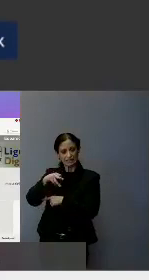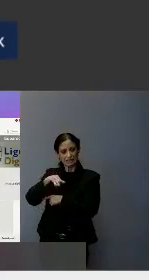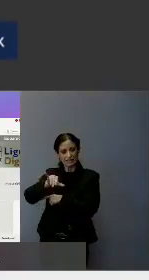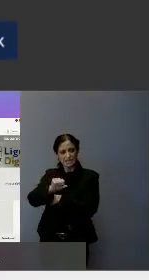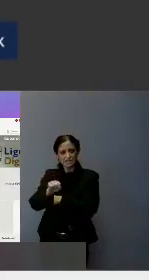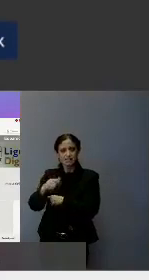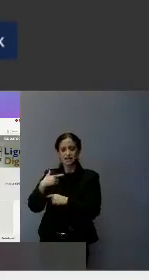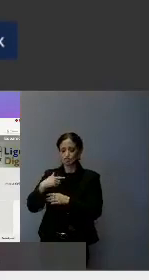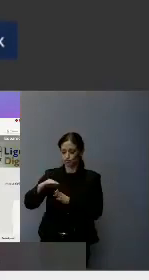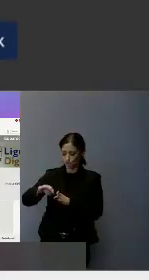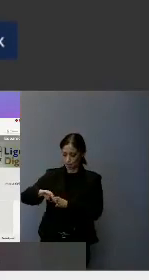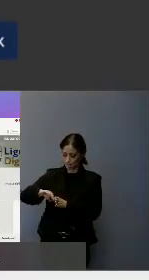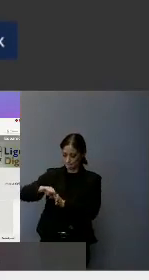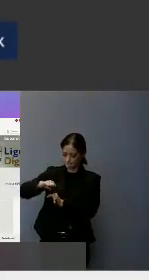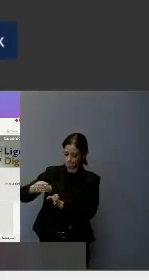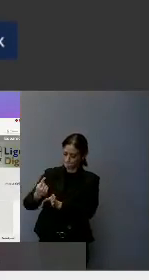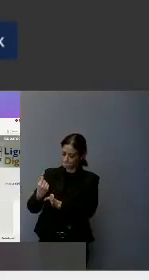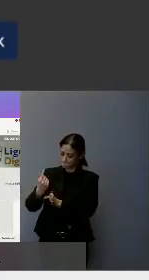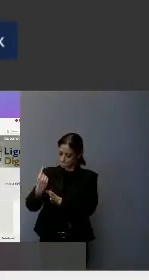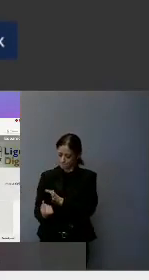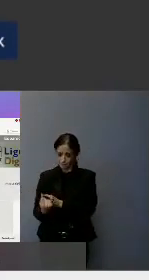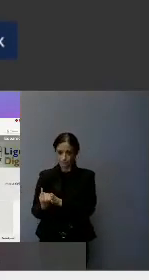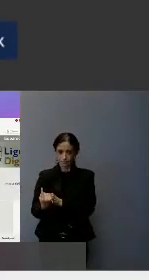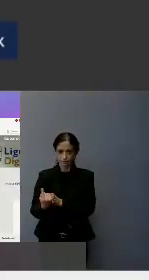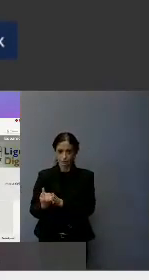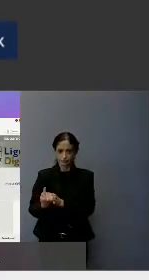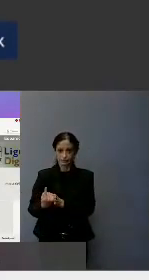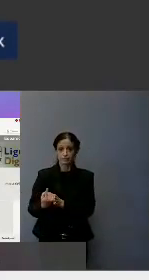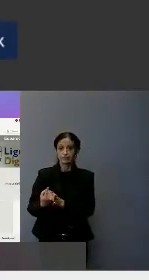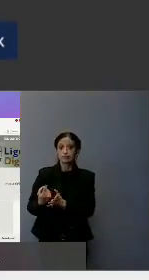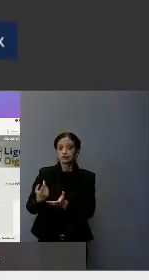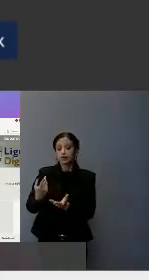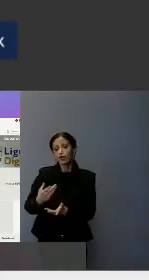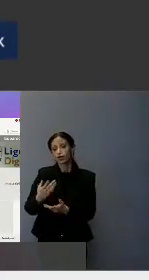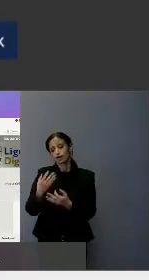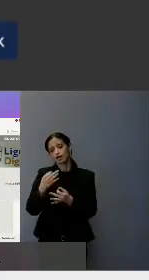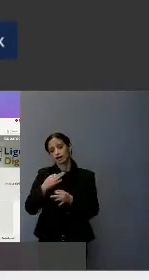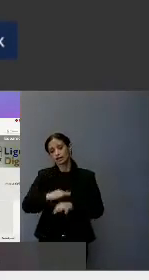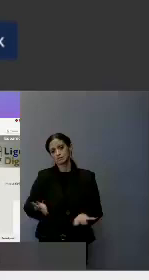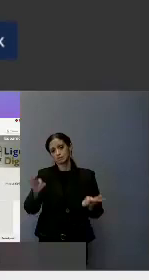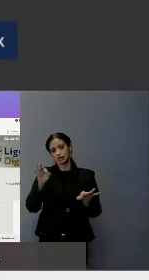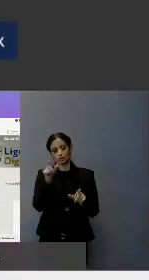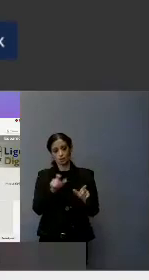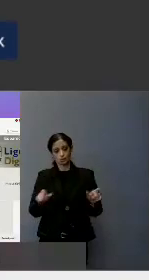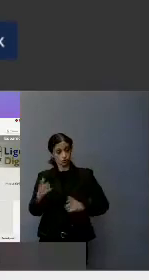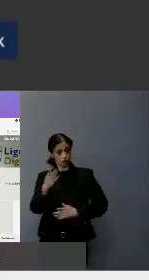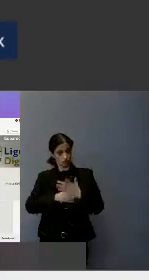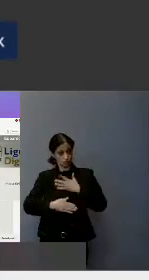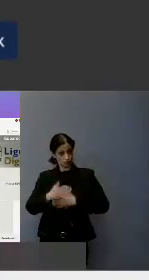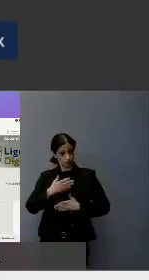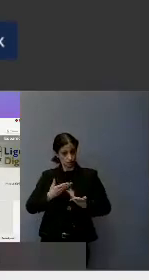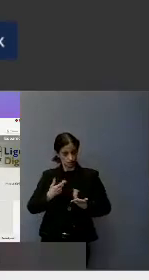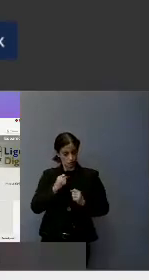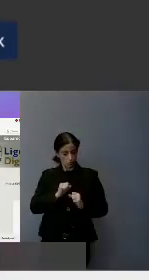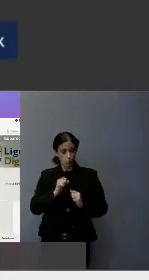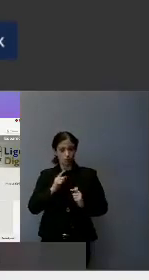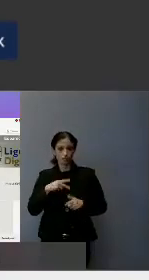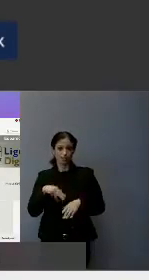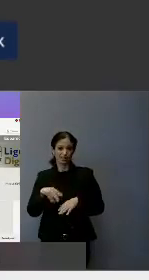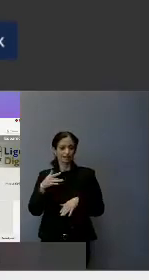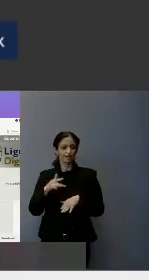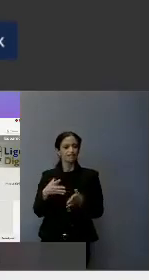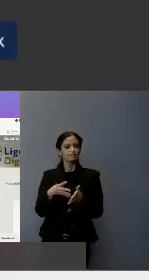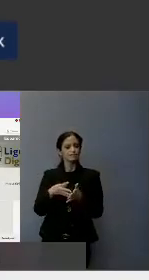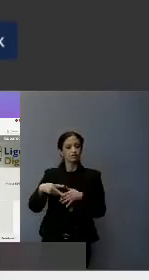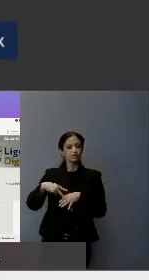bordeaux quindi con un po di buona volontà per il rispetto delle persone che hanno difficoltà di deambulazione credo che sia un'opera che vada portata a compimento